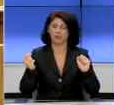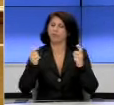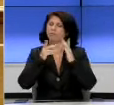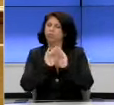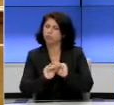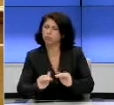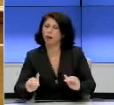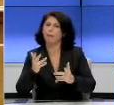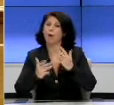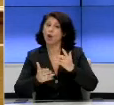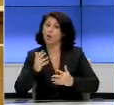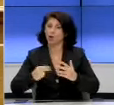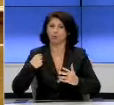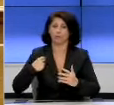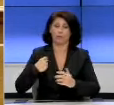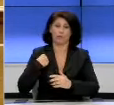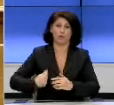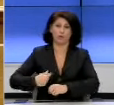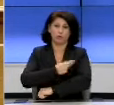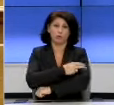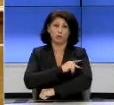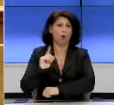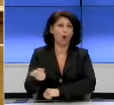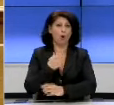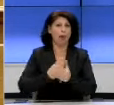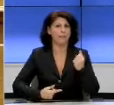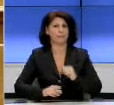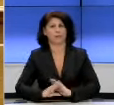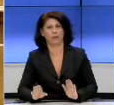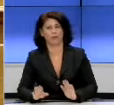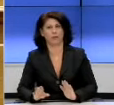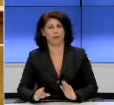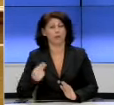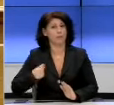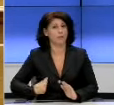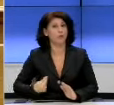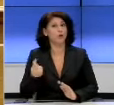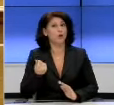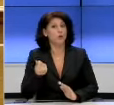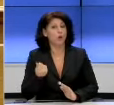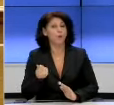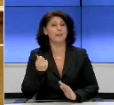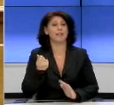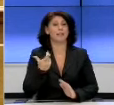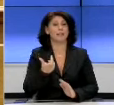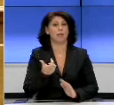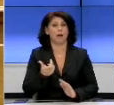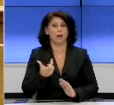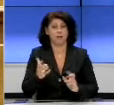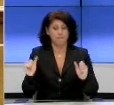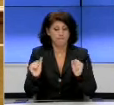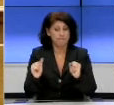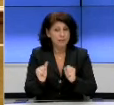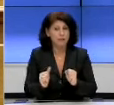τους προϋπολογισμούς των δημόσιων νοσοκομείων που ήταν όλοι ελληματικοί. Σε συνθήκες δημοσιονομικής ασφυξίας ήμασταν αυτοί οι οποίοι κάναμε